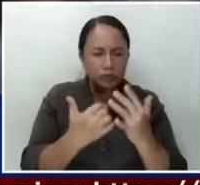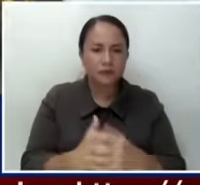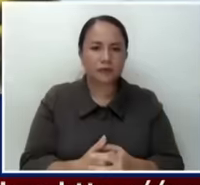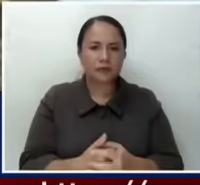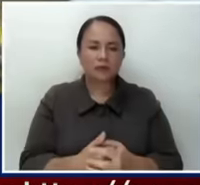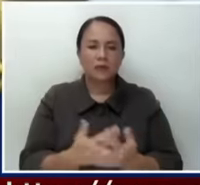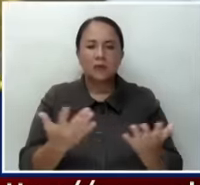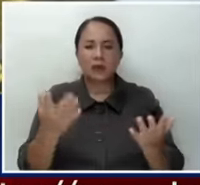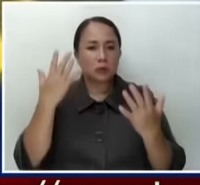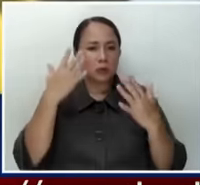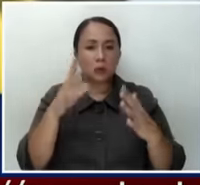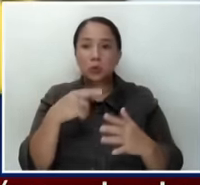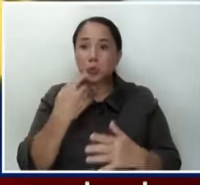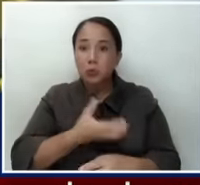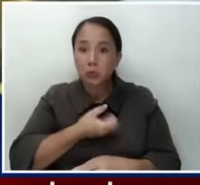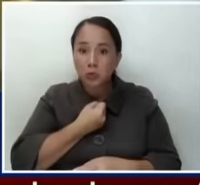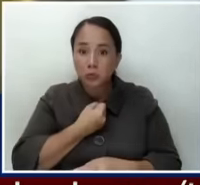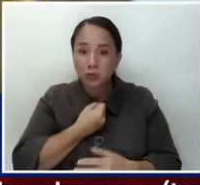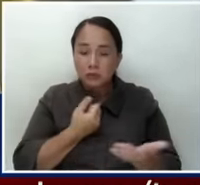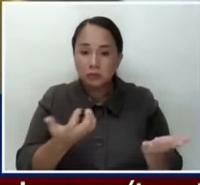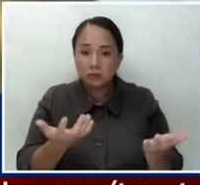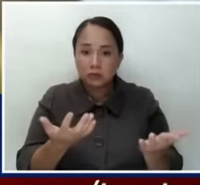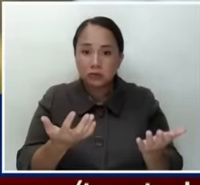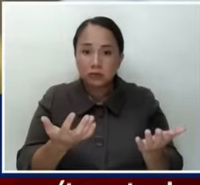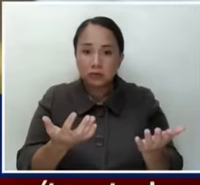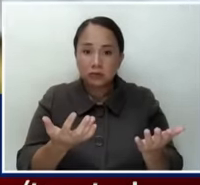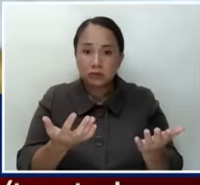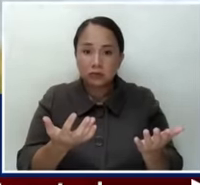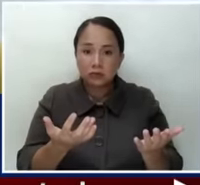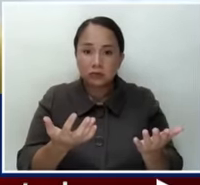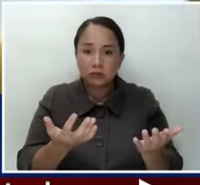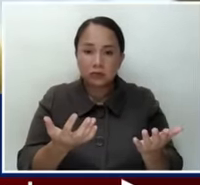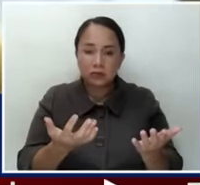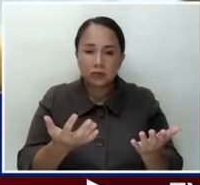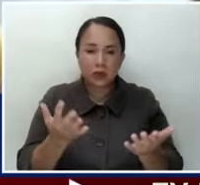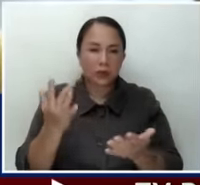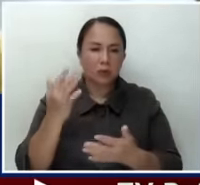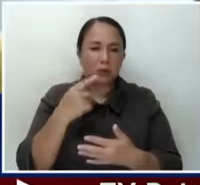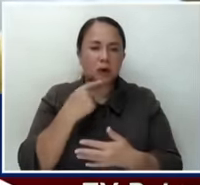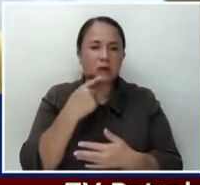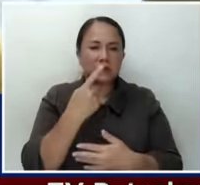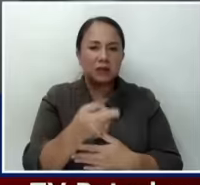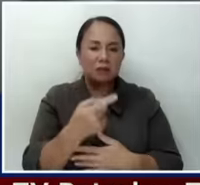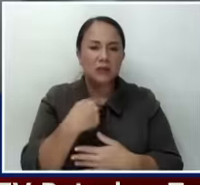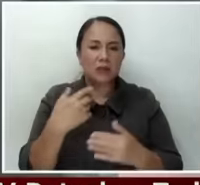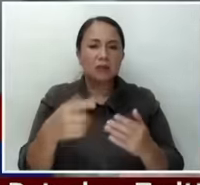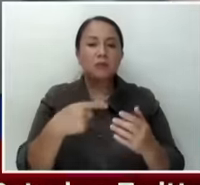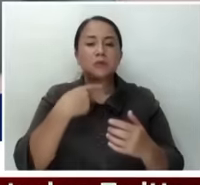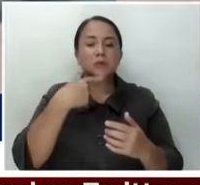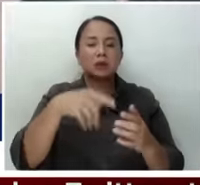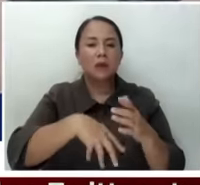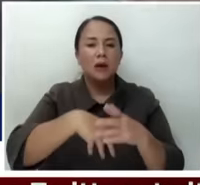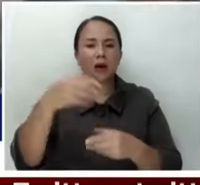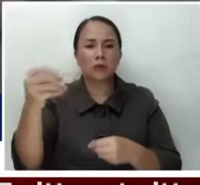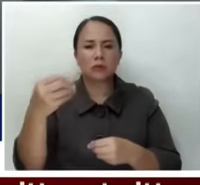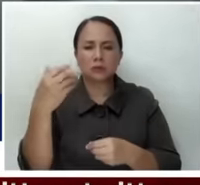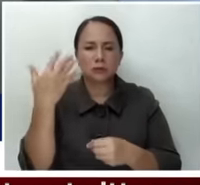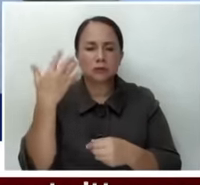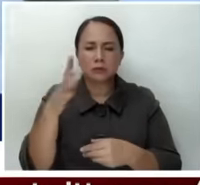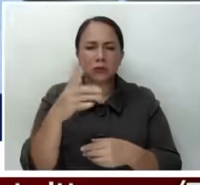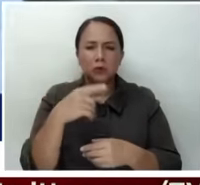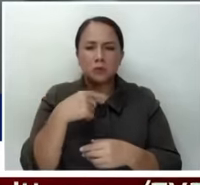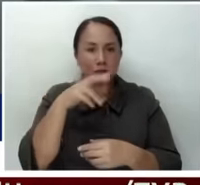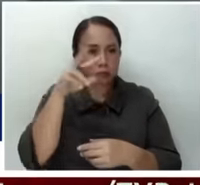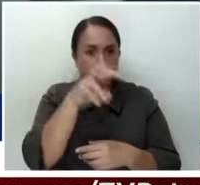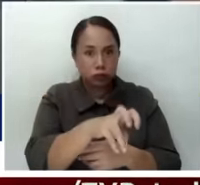sinong may-ari. Ano sa inyo? Anong pinasinabi sa inyo? Lumabas po muna kami. Hindi pa po na masyadong nakita